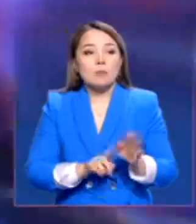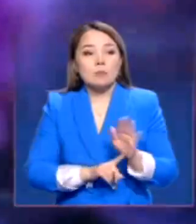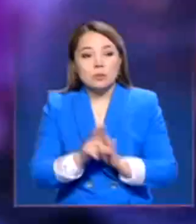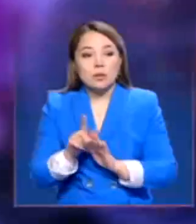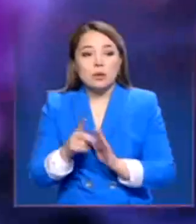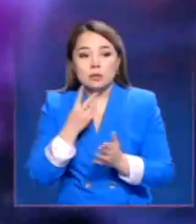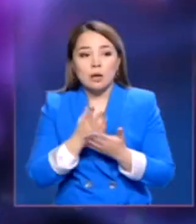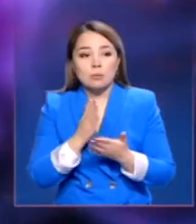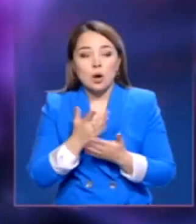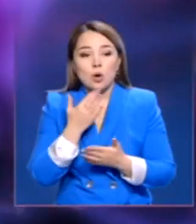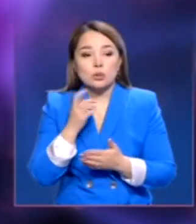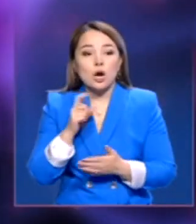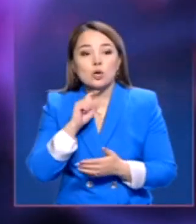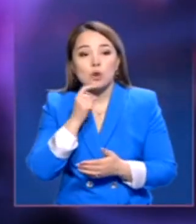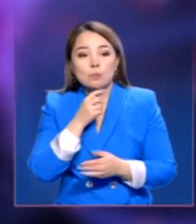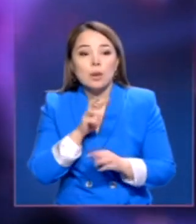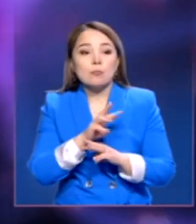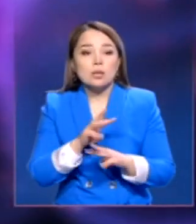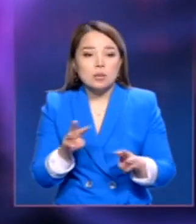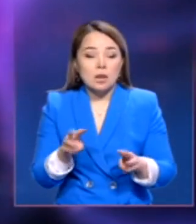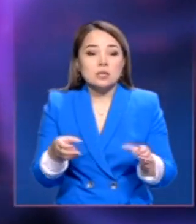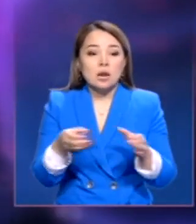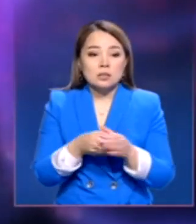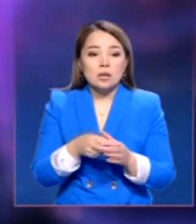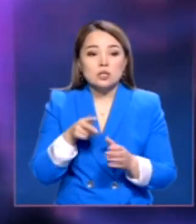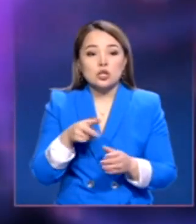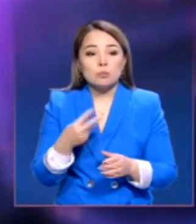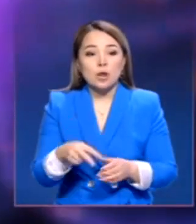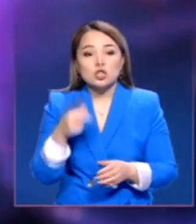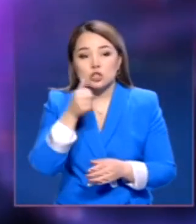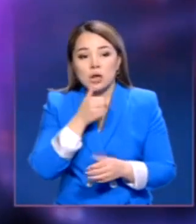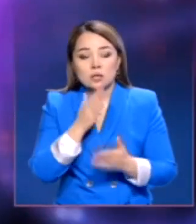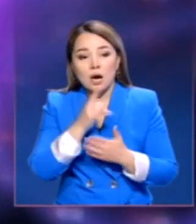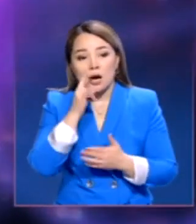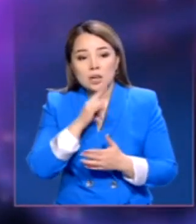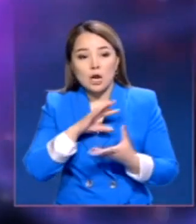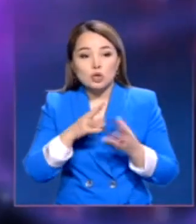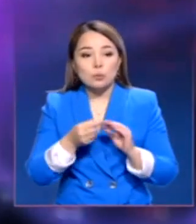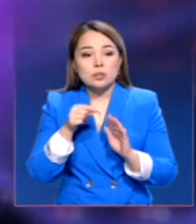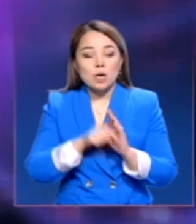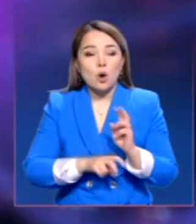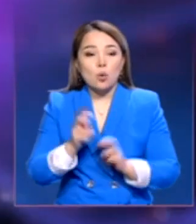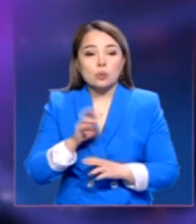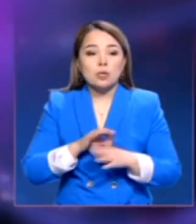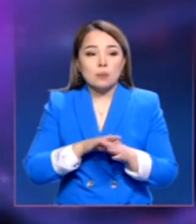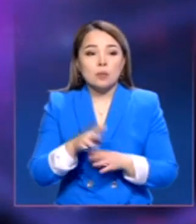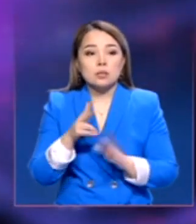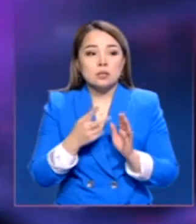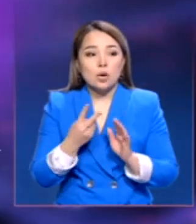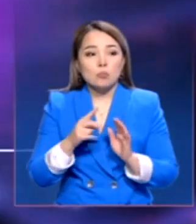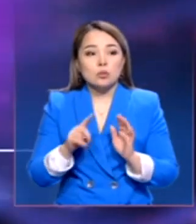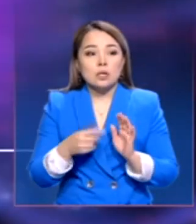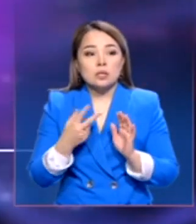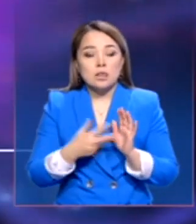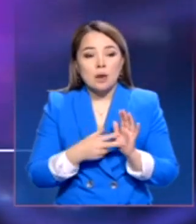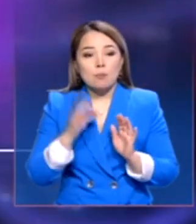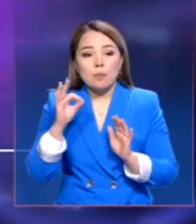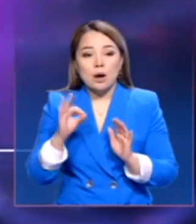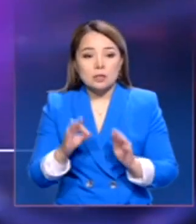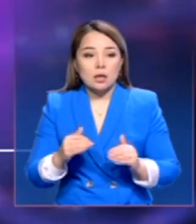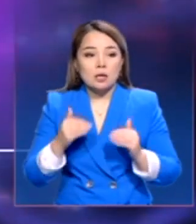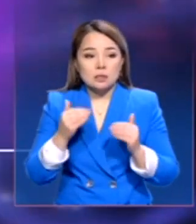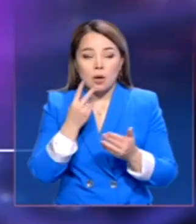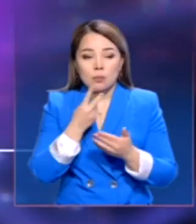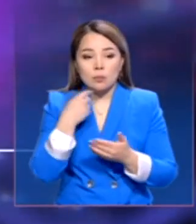жатыр. Ұлттық экономика министрлігінің дерегінше 2020 жылы Қазақстандағы жалпы ішкі өнімнің 2,8% креативті индустрияға